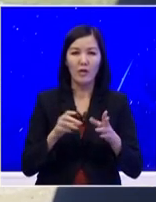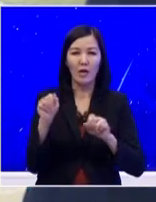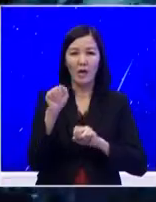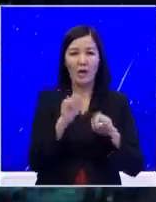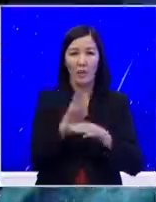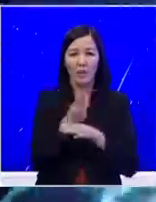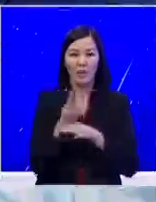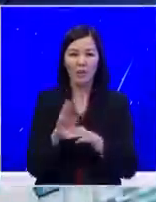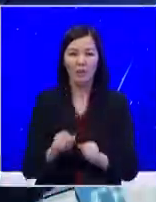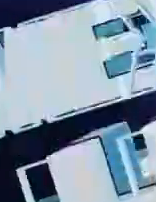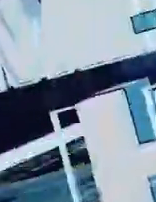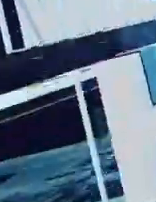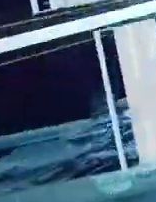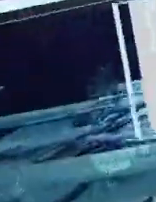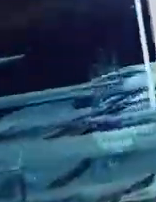обработку.